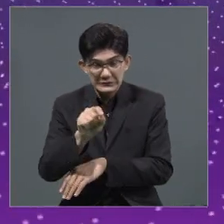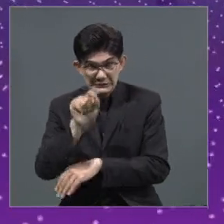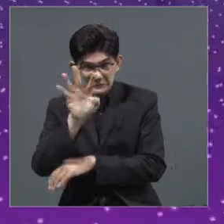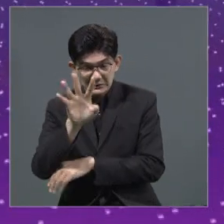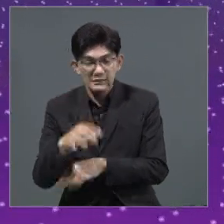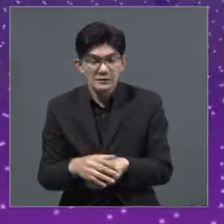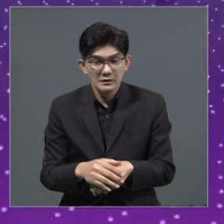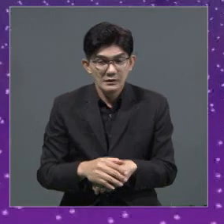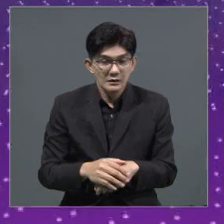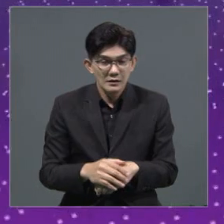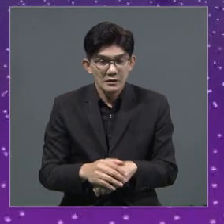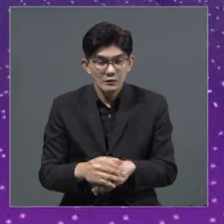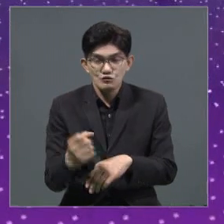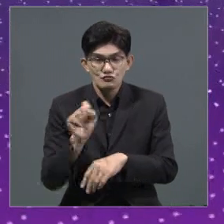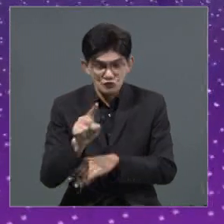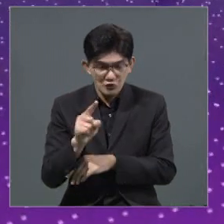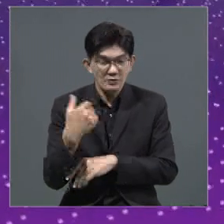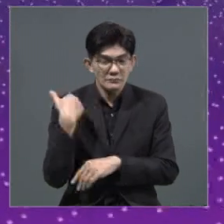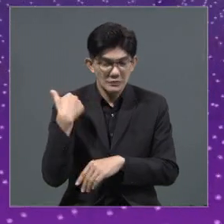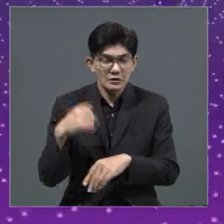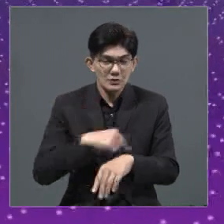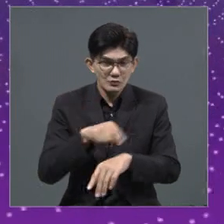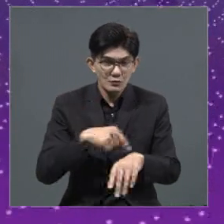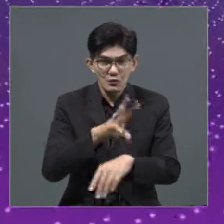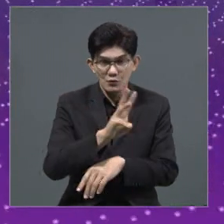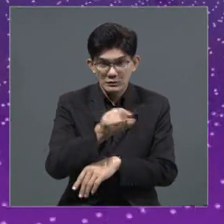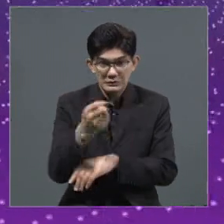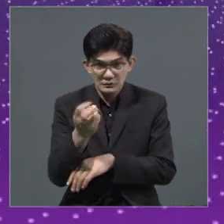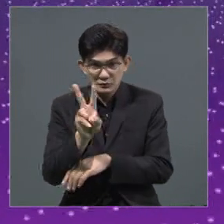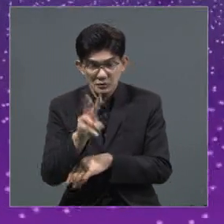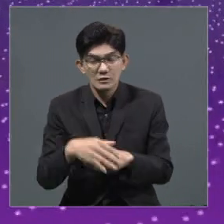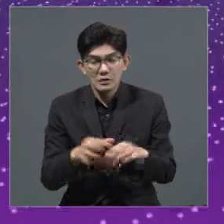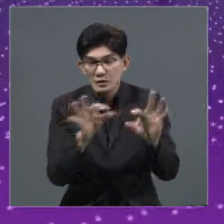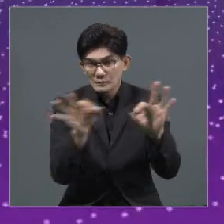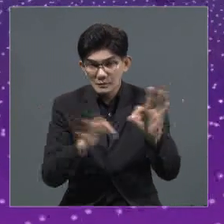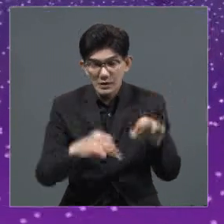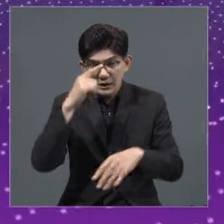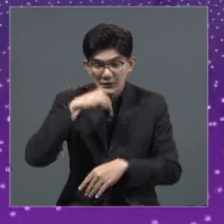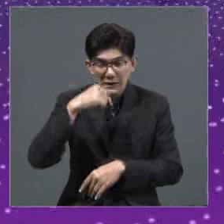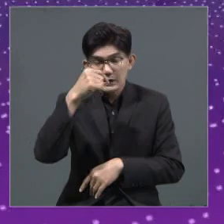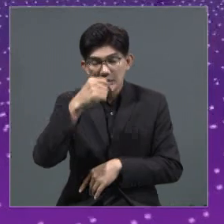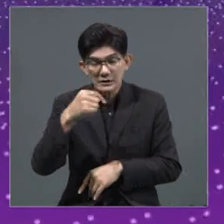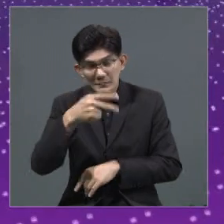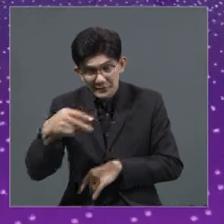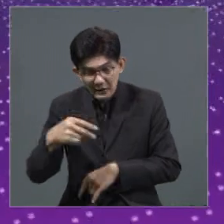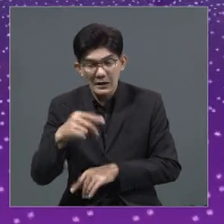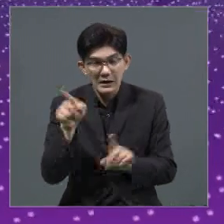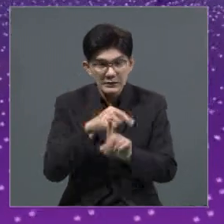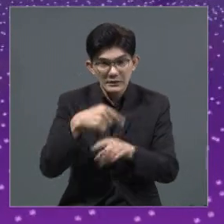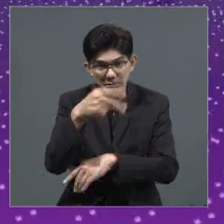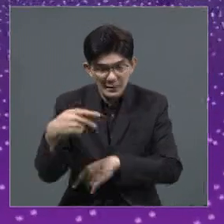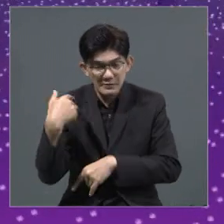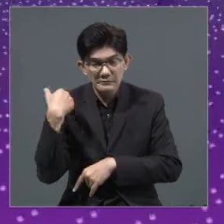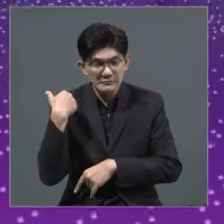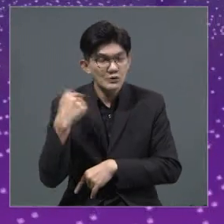มีการแจ้งแบบฉุกเฉินเนี่ยภายใน 6-12ชมงโดยข้อความเนี่ยจะมีทั้งภาษาไทยภาษาอังกฤษนะครับเพราะว่าในพื้นที่ก็อาจจะมี